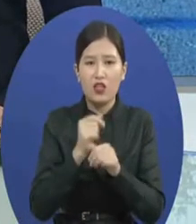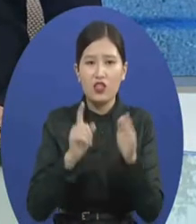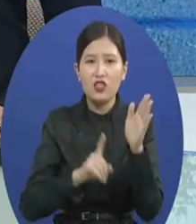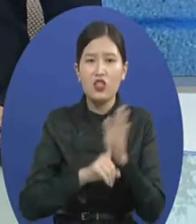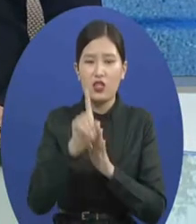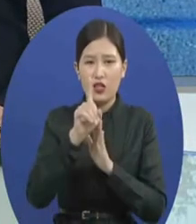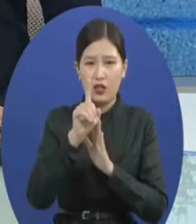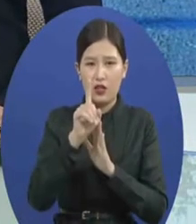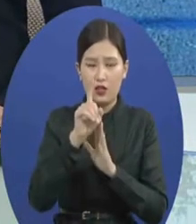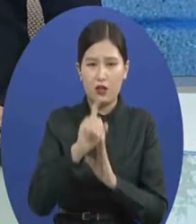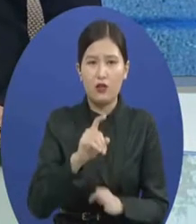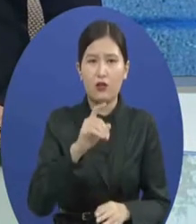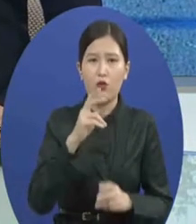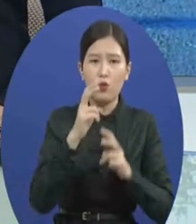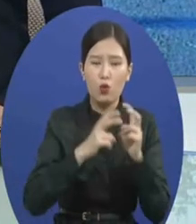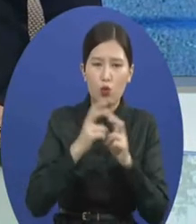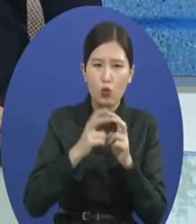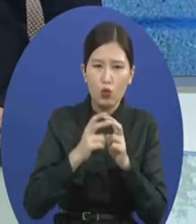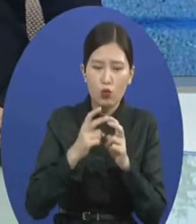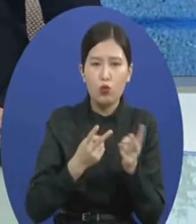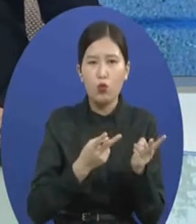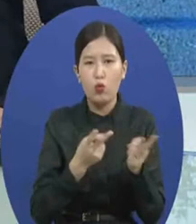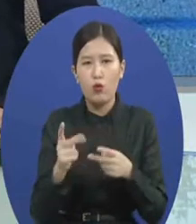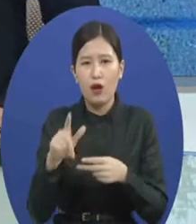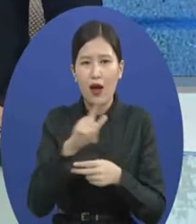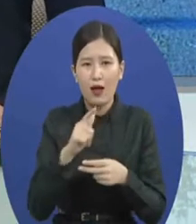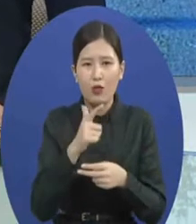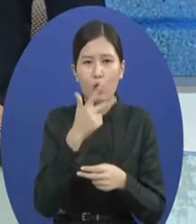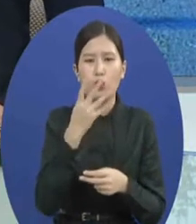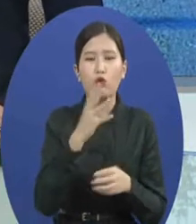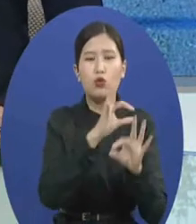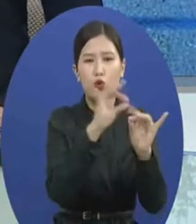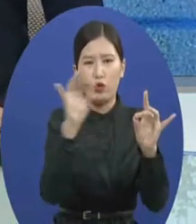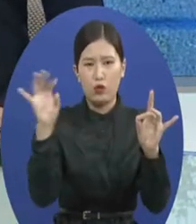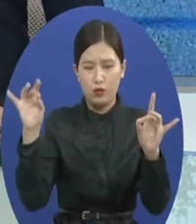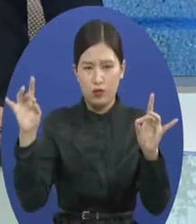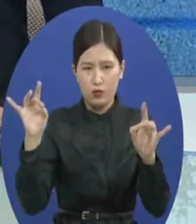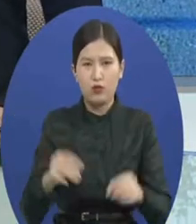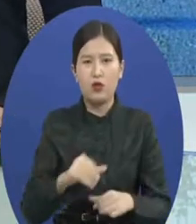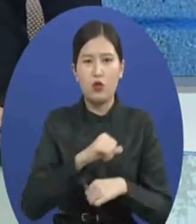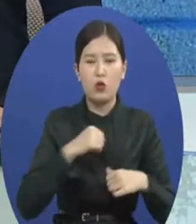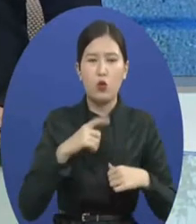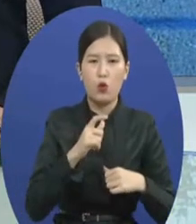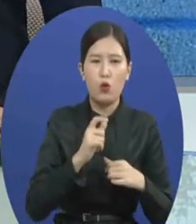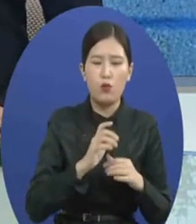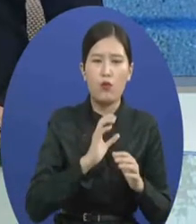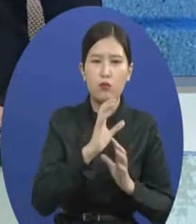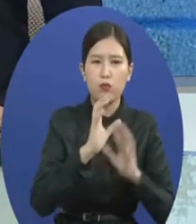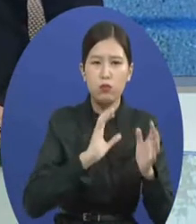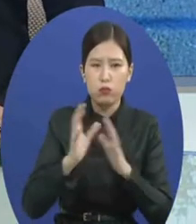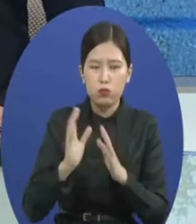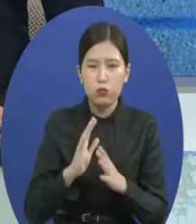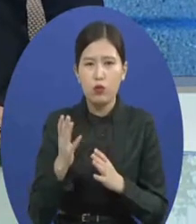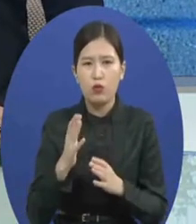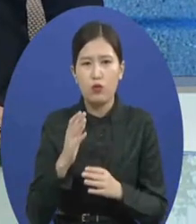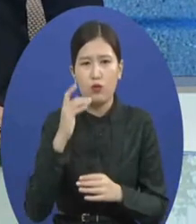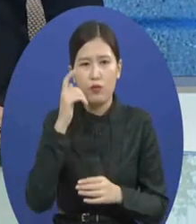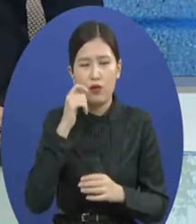төрлийн үйлдвэрлэл үйлчлэлээ эрхэлдэг газрууд иргэд хамтран эдийн засгийн эрүүл мэндэ сайжруулахаар ажиллаж